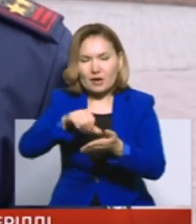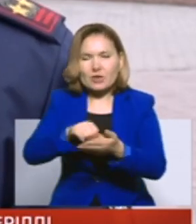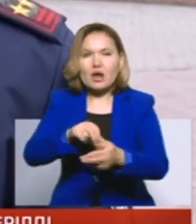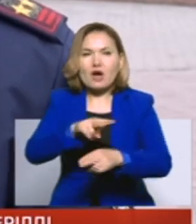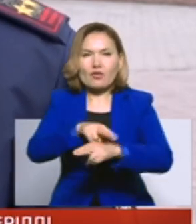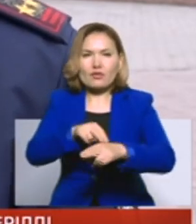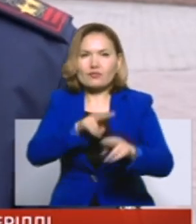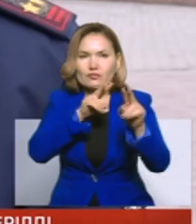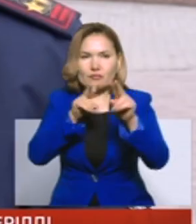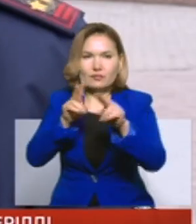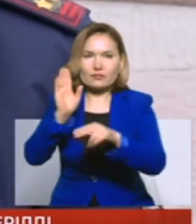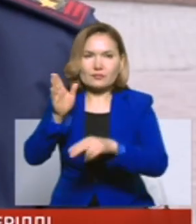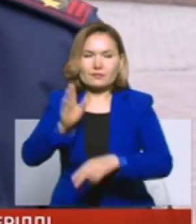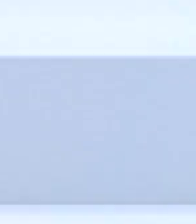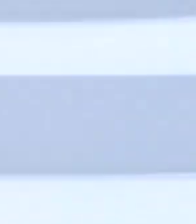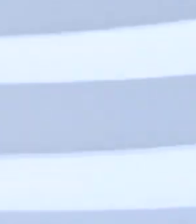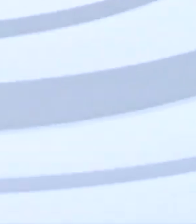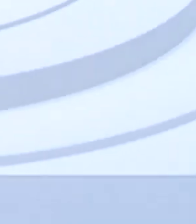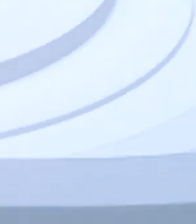күзетшілік қойылған.